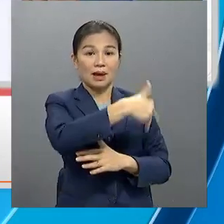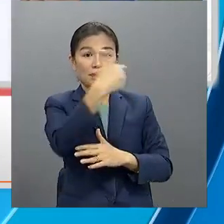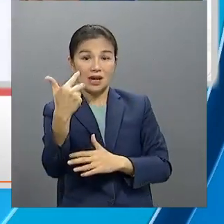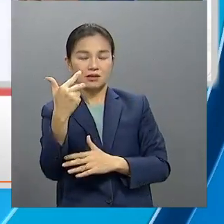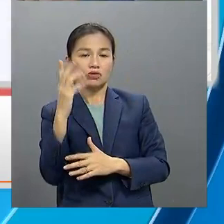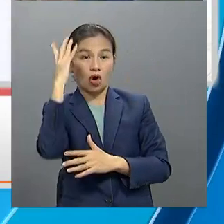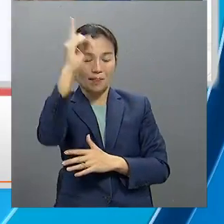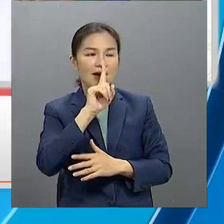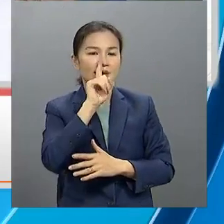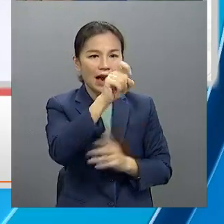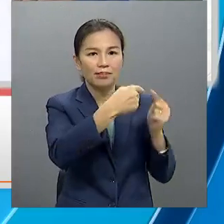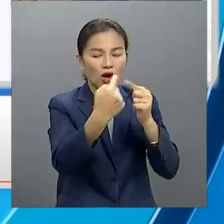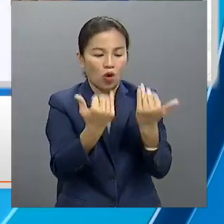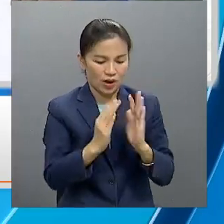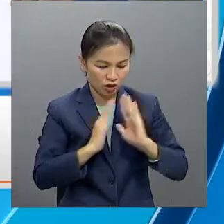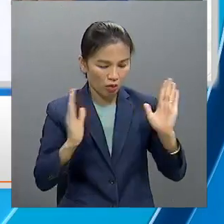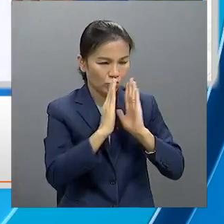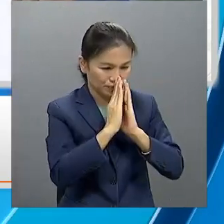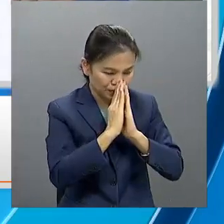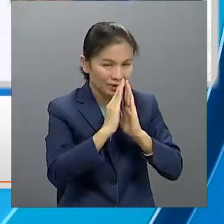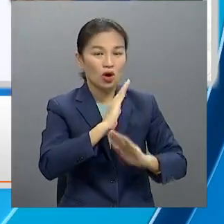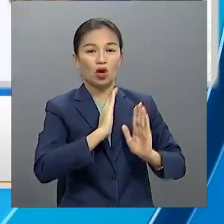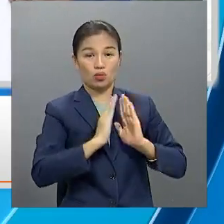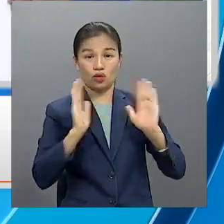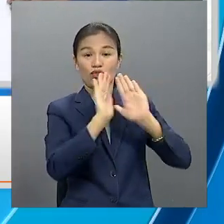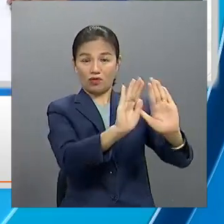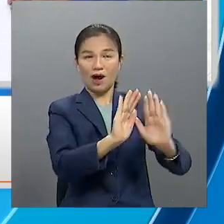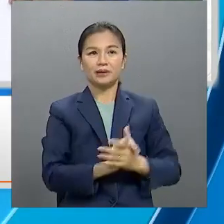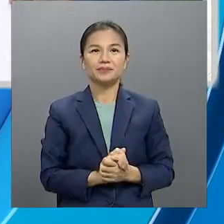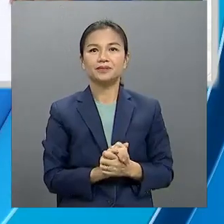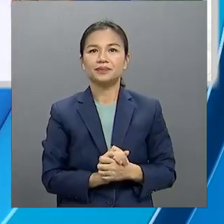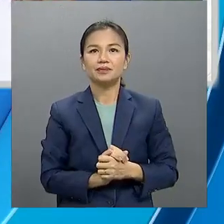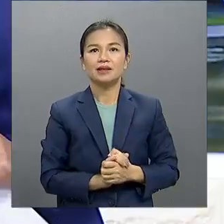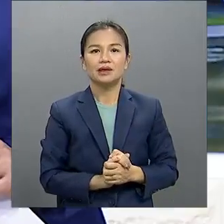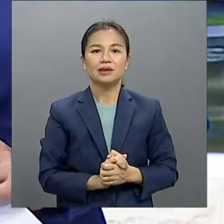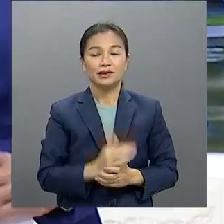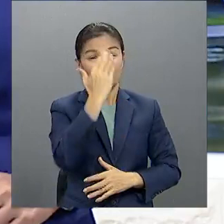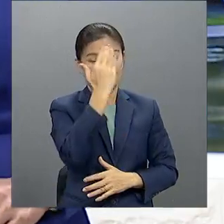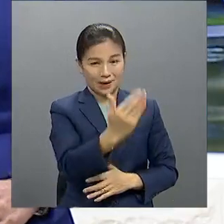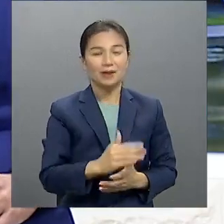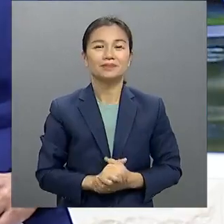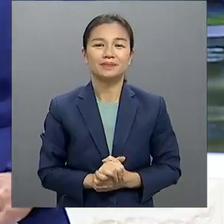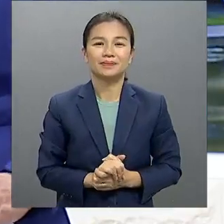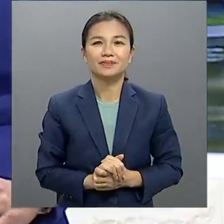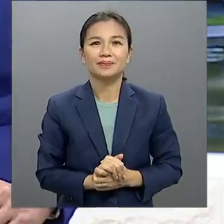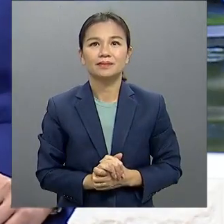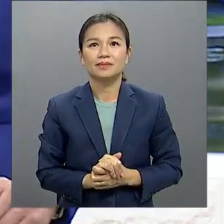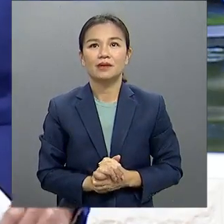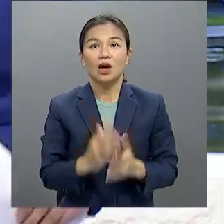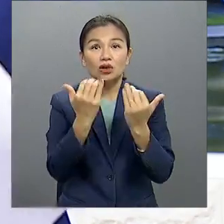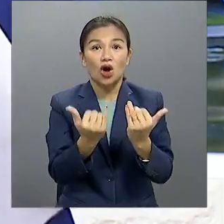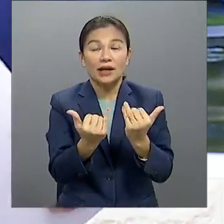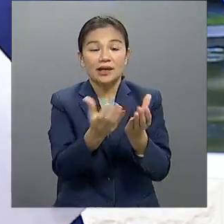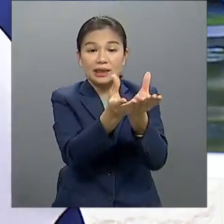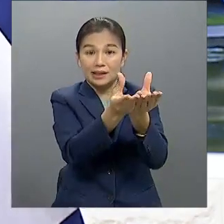คุณมากเลยค่ะท่านนายกฝากด้วยนะคะค่ะสวัสดีค่ะนี่นะคะบางที